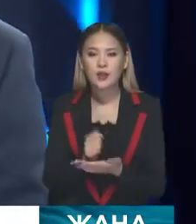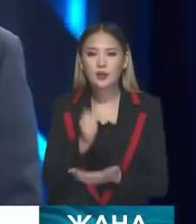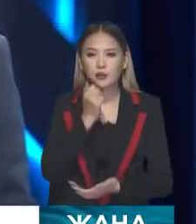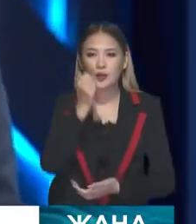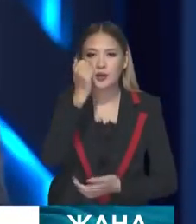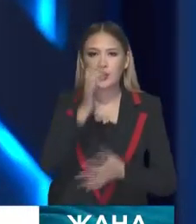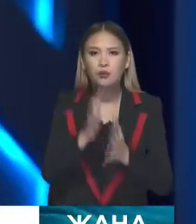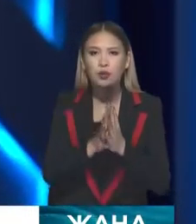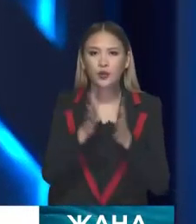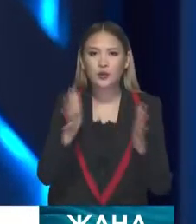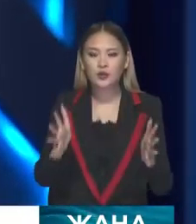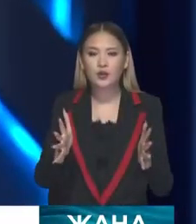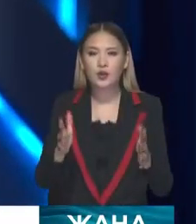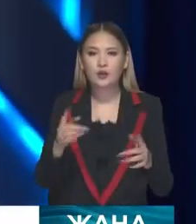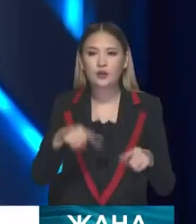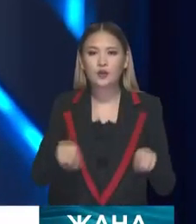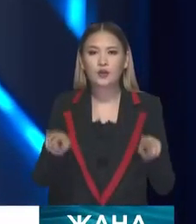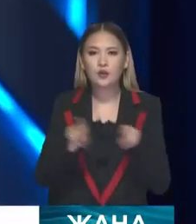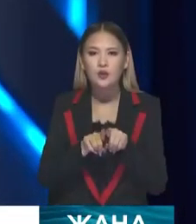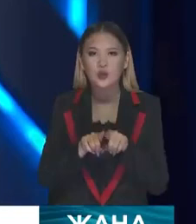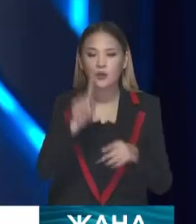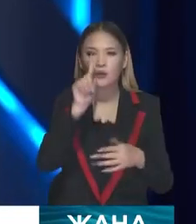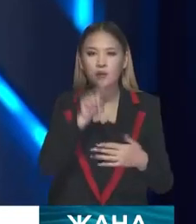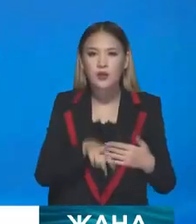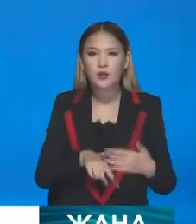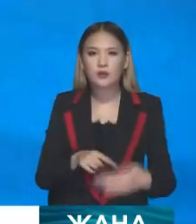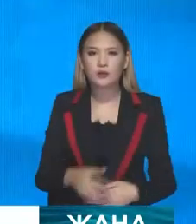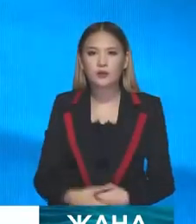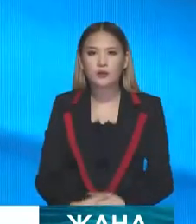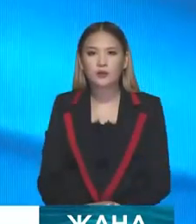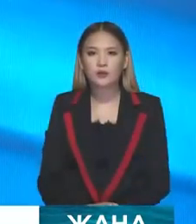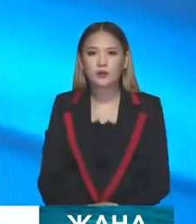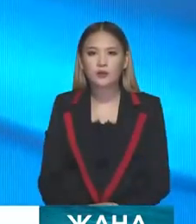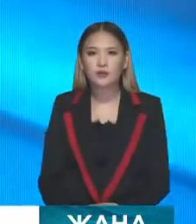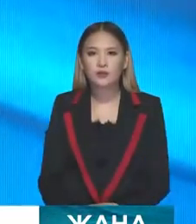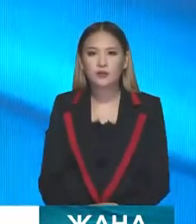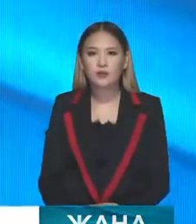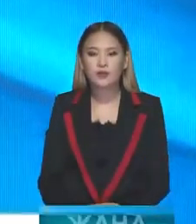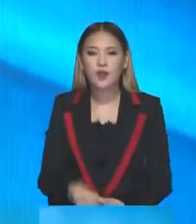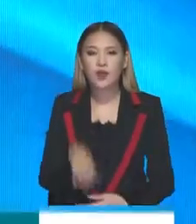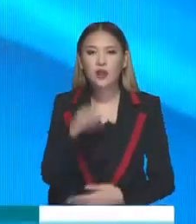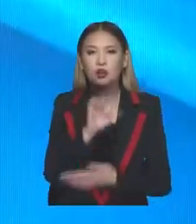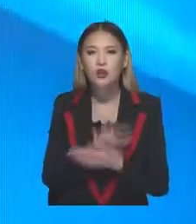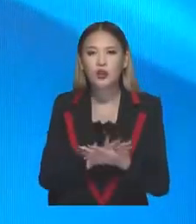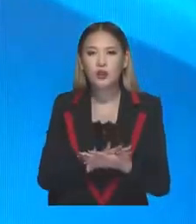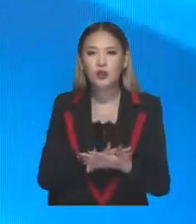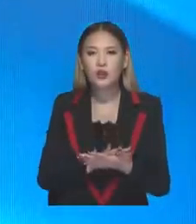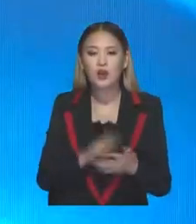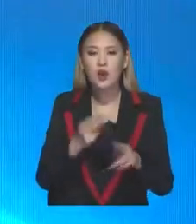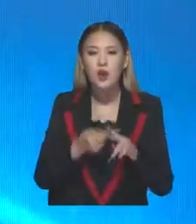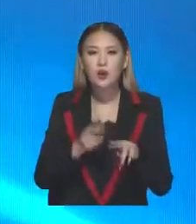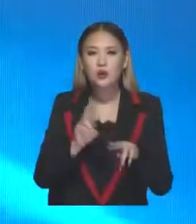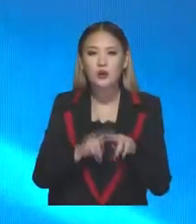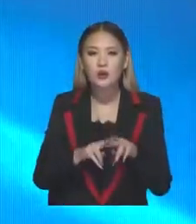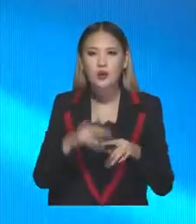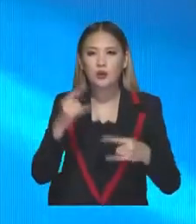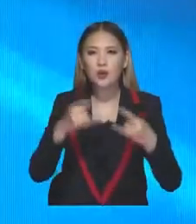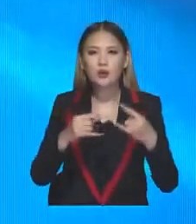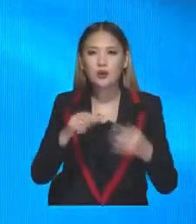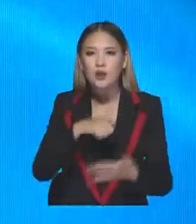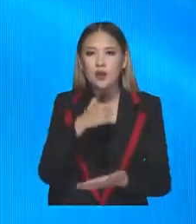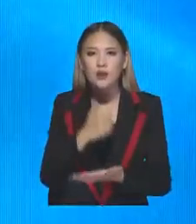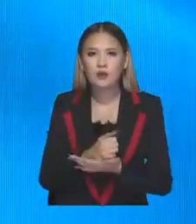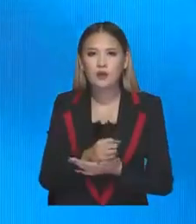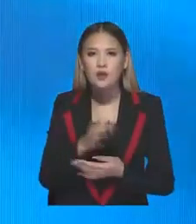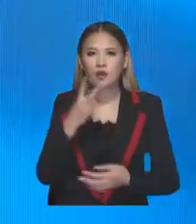жолда уәде бердіңіздер, осы уәдеге сенеміз. Көп рахмет. Иә, жалғастырайық. Осы телемаусымның басты